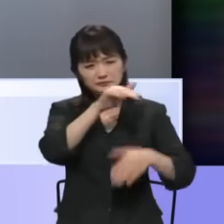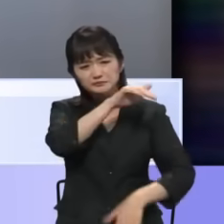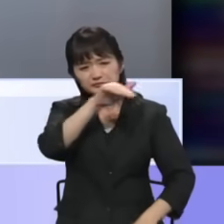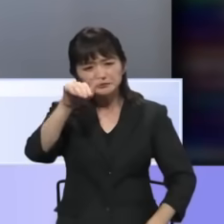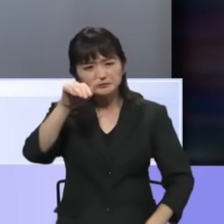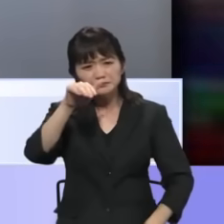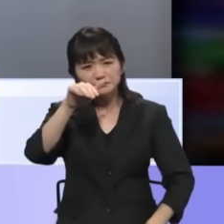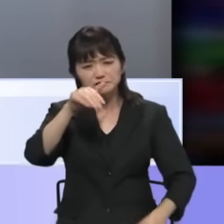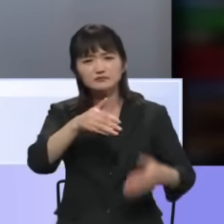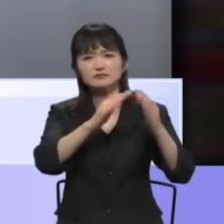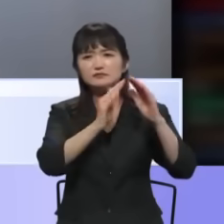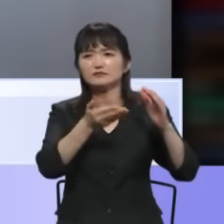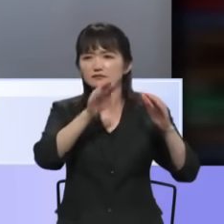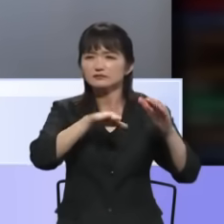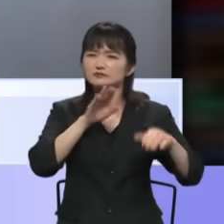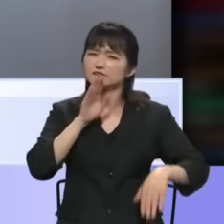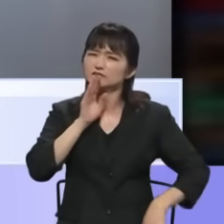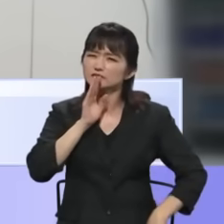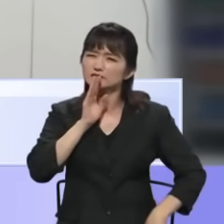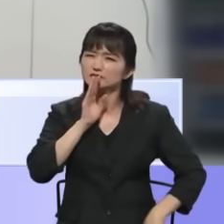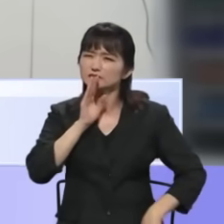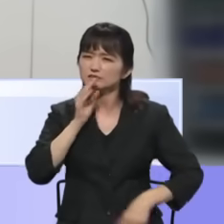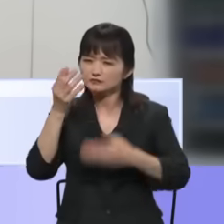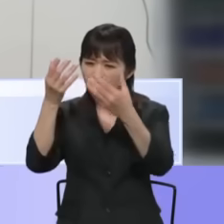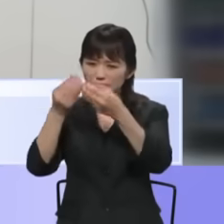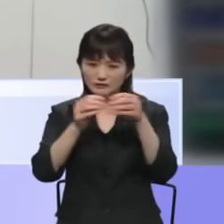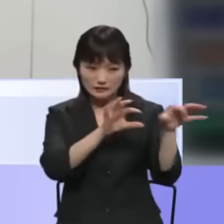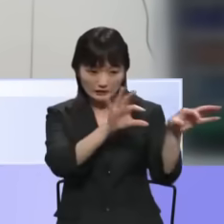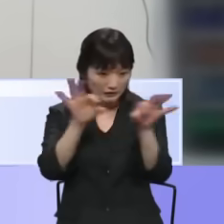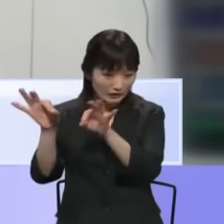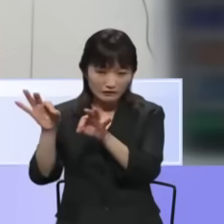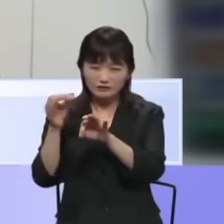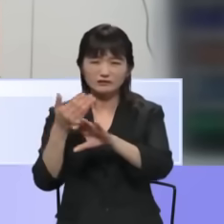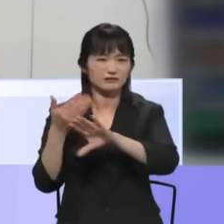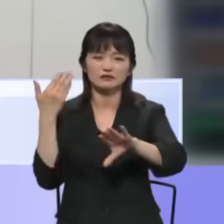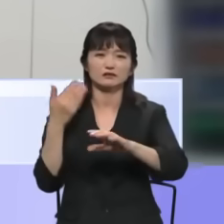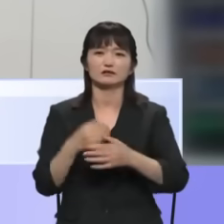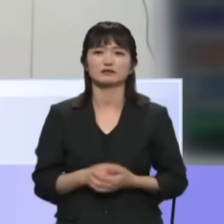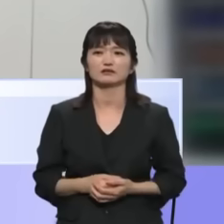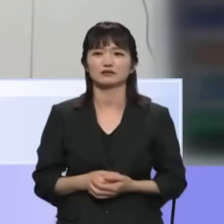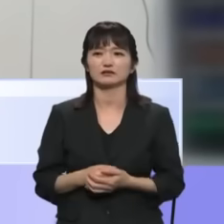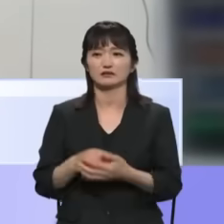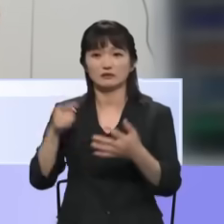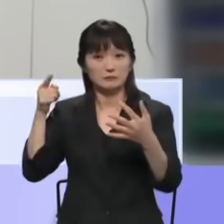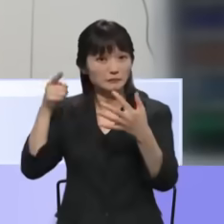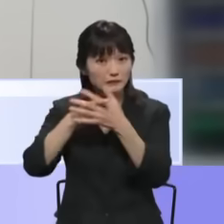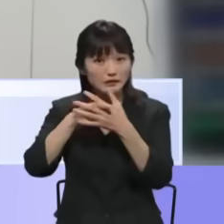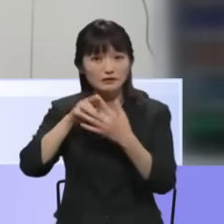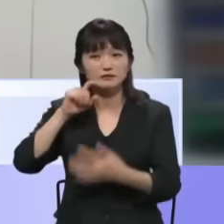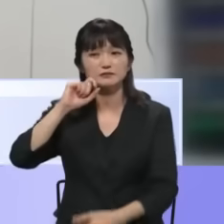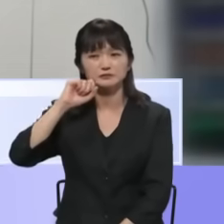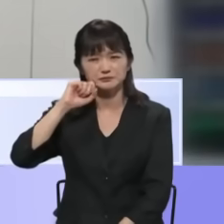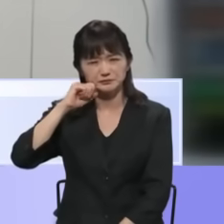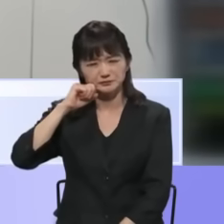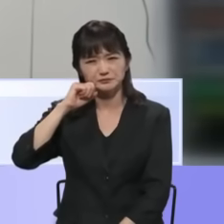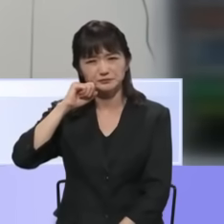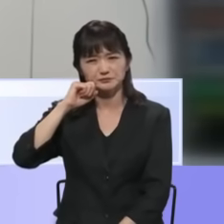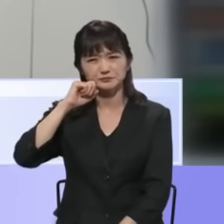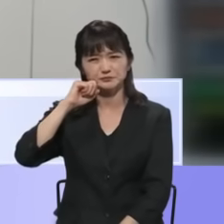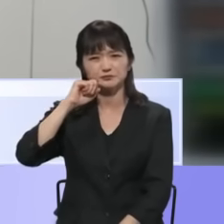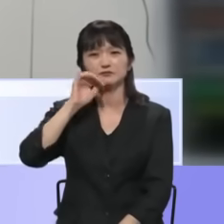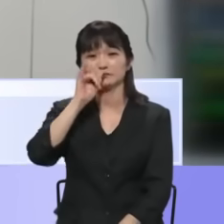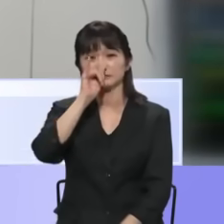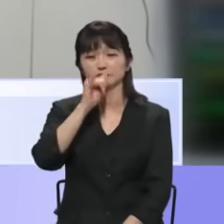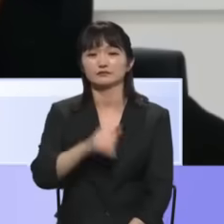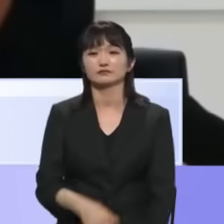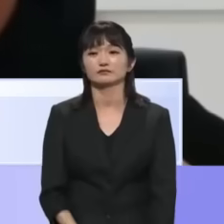정립되어 있긴 하지만 실제 케이스에서 적용되는 경우가 너무 다르기 때문에 조금 정직하게 어려운 그 좀 실무적인 어려움